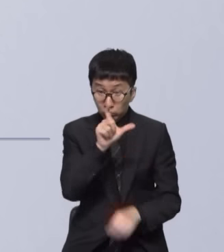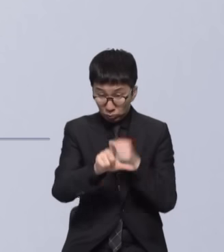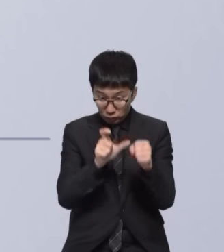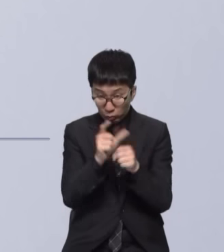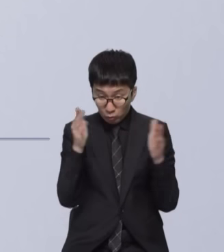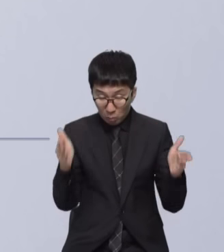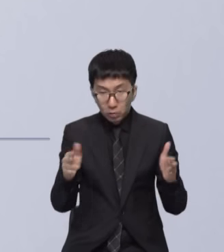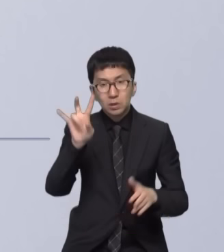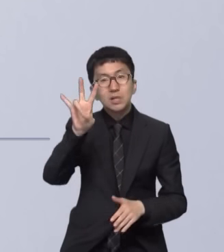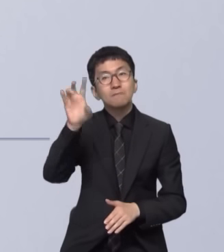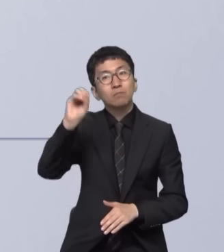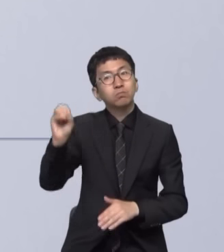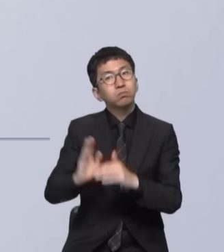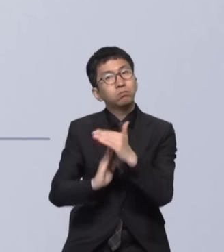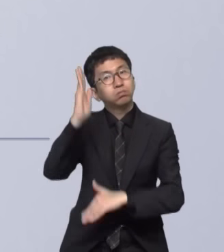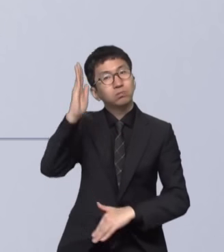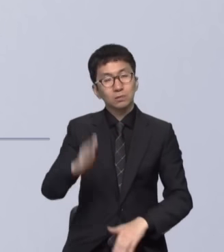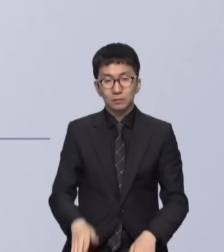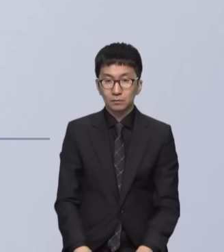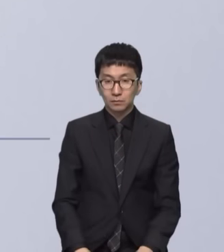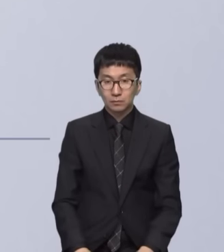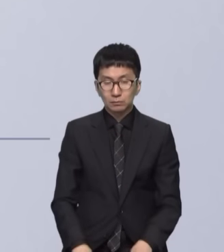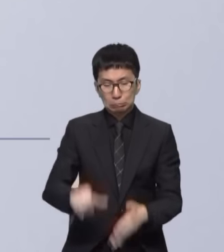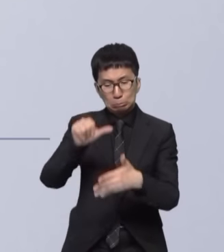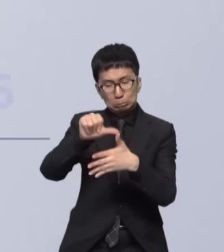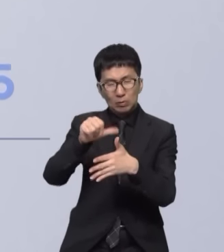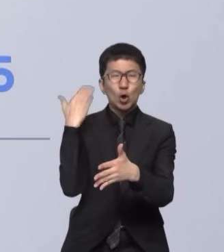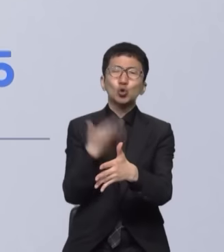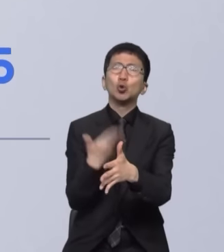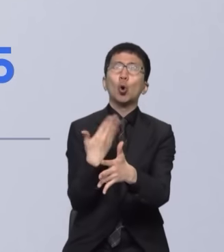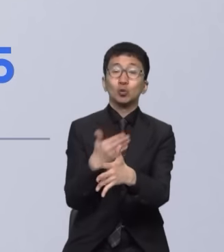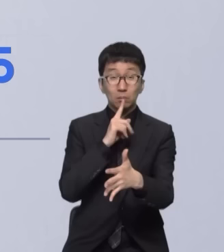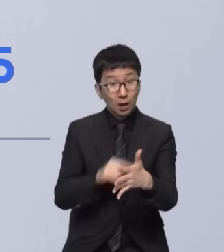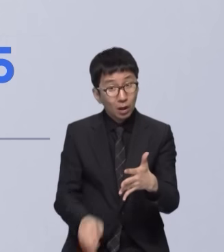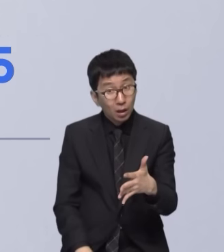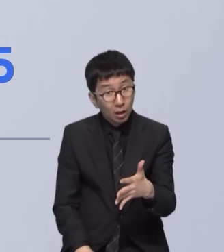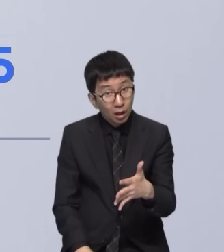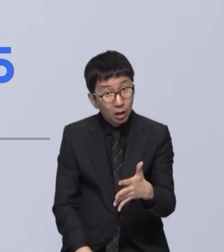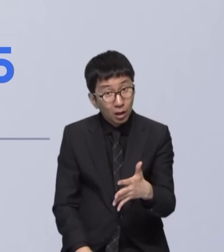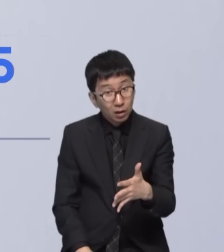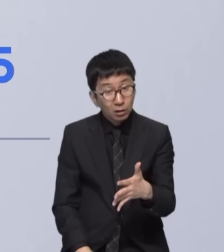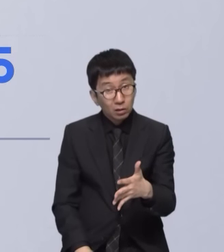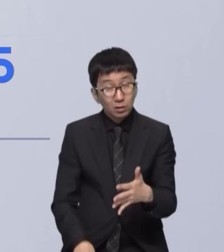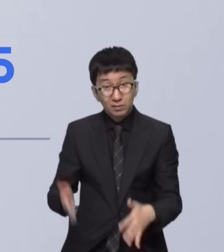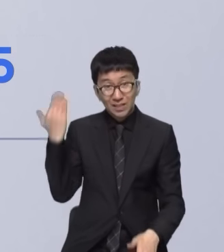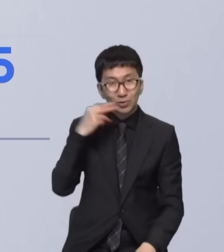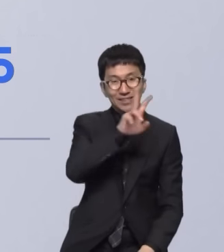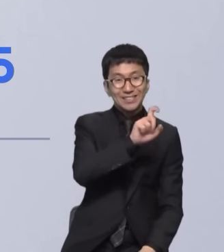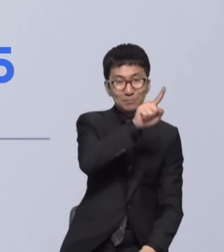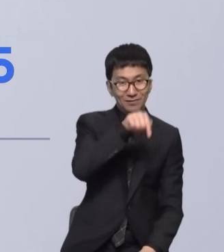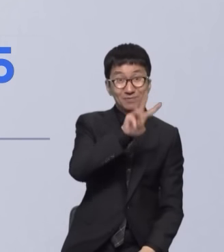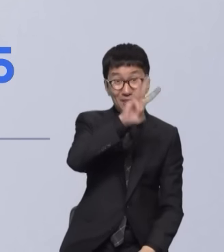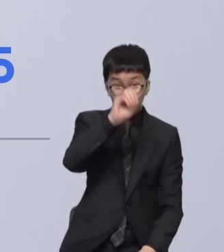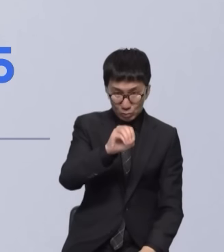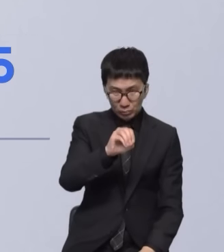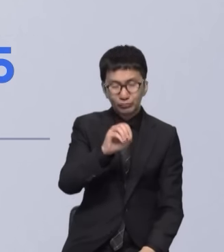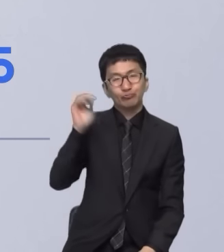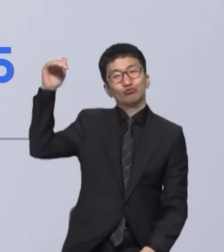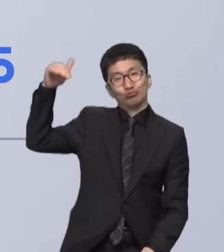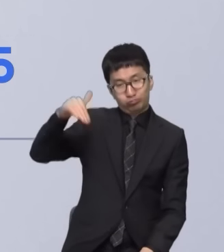20% 넘어섰습니다 장남에게 많이 상하겠다 응답한 비율은 반대로 21.3%